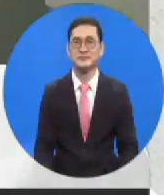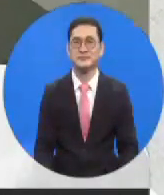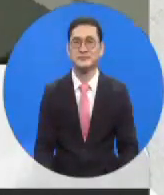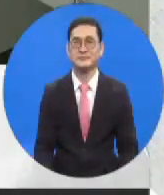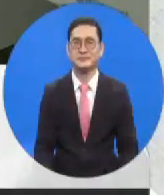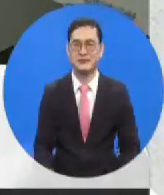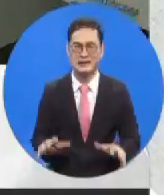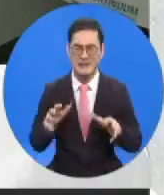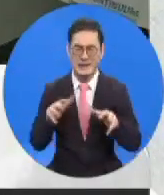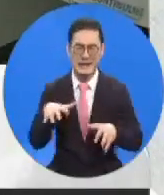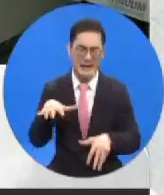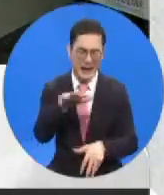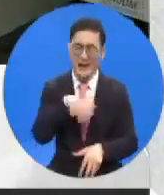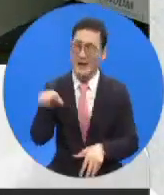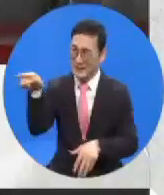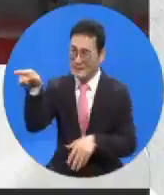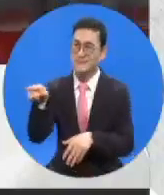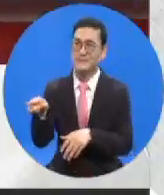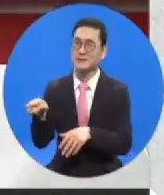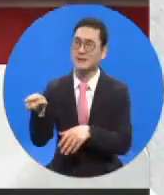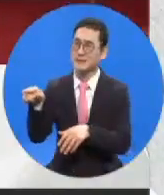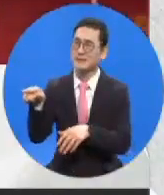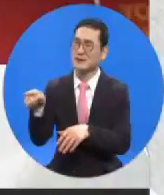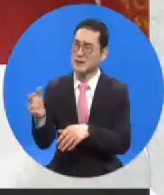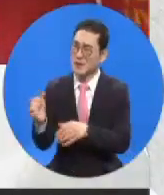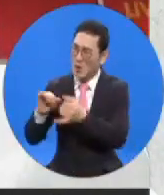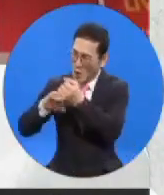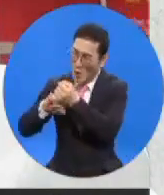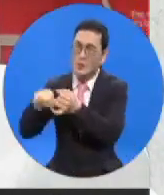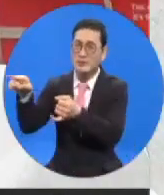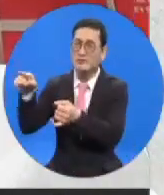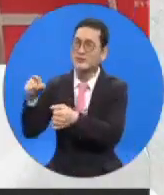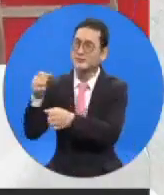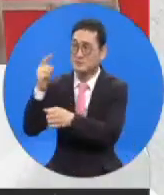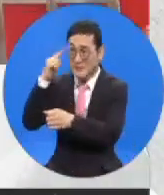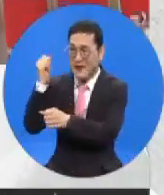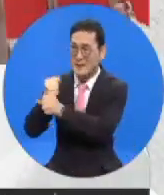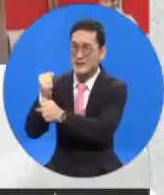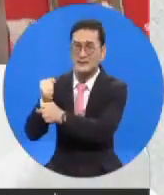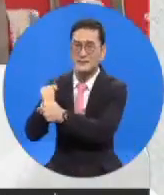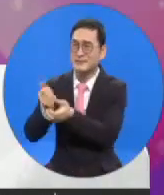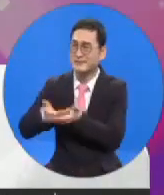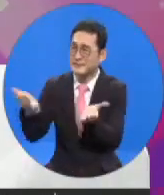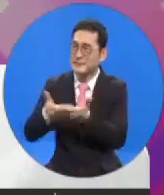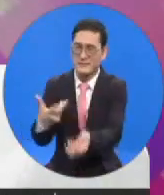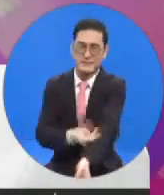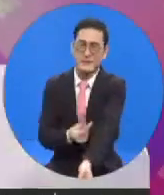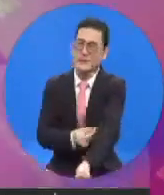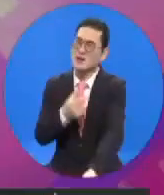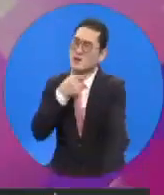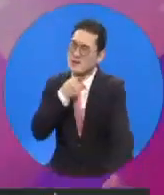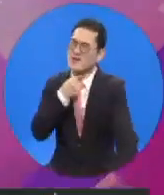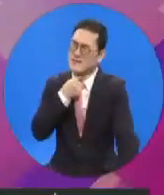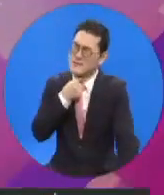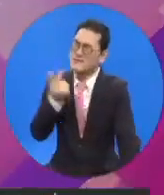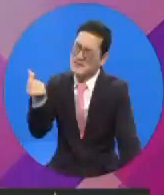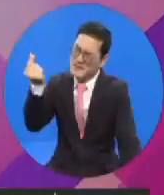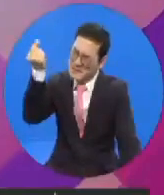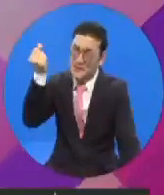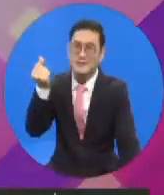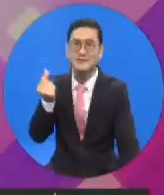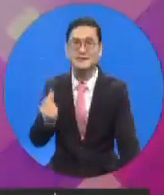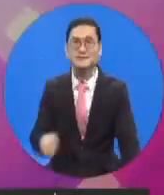같아요. 응원하고 있는 거죠. 네. 김병 박사님. 네. 지금 뭐 신중해야 된다, 좀 더 지켜봐야 된다라는 말도 있지만